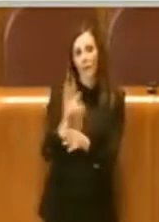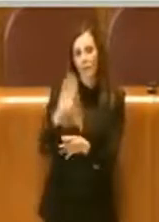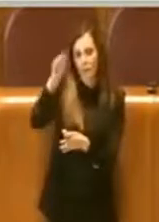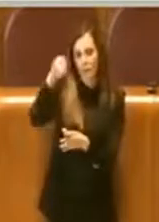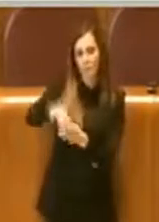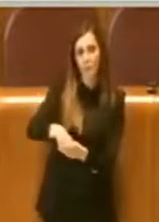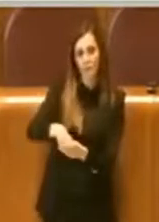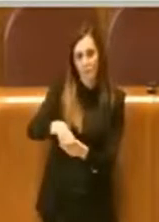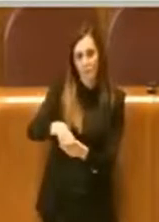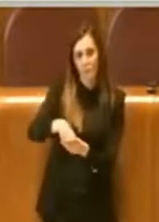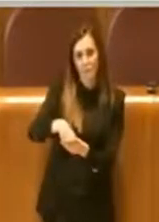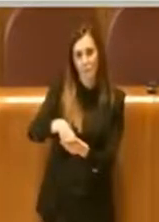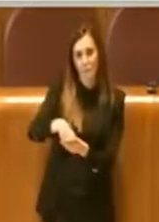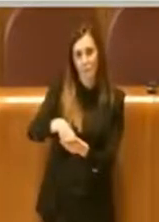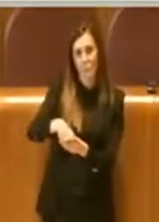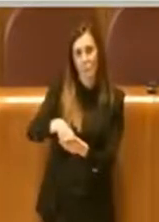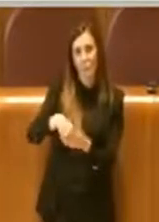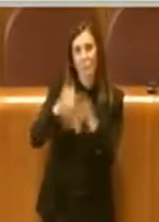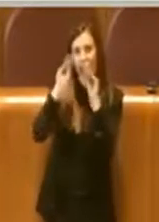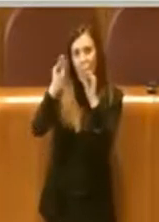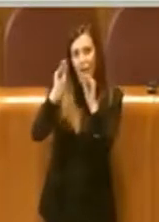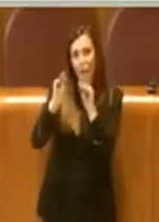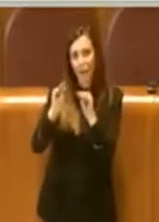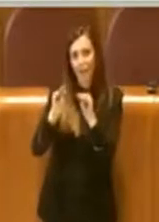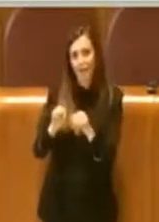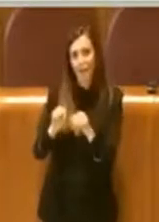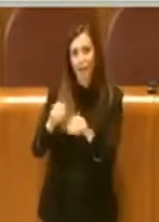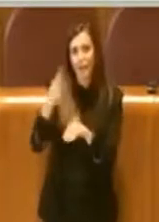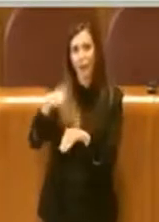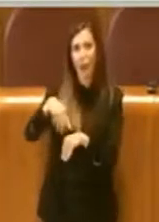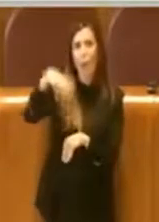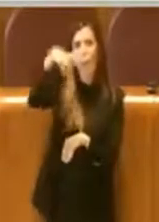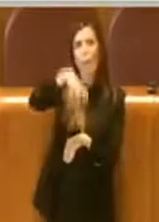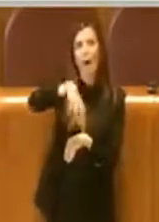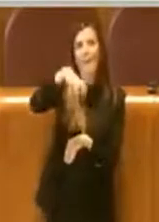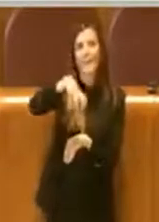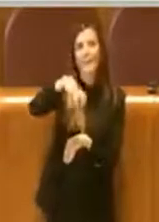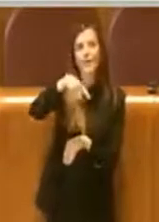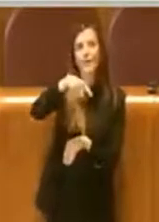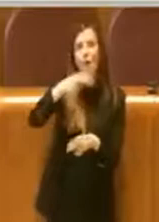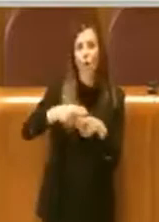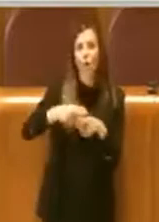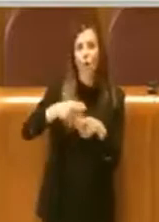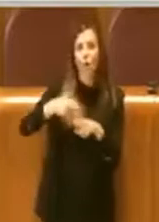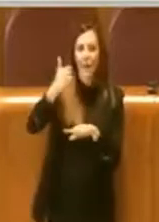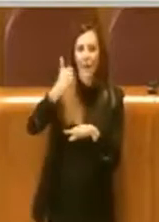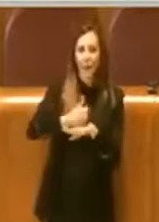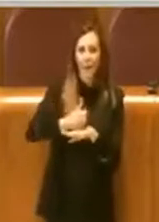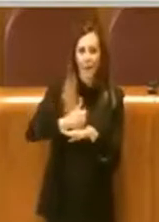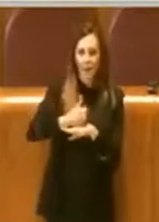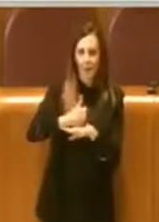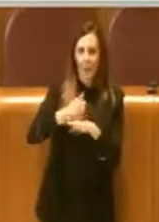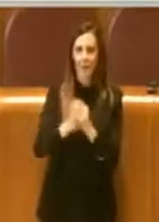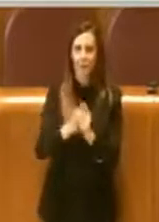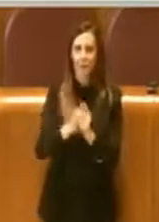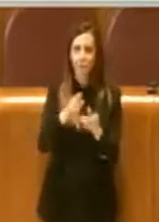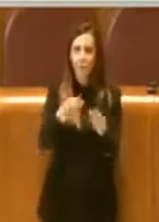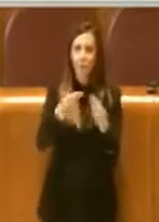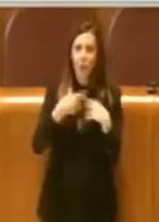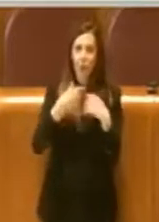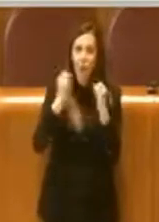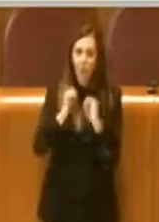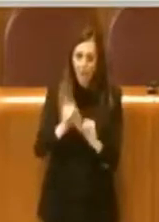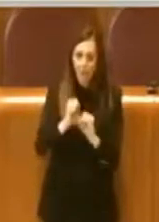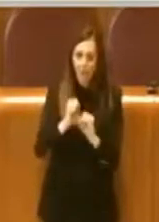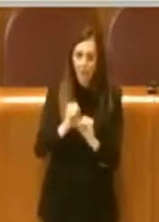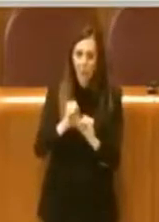all'interno dei magazzini del Quarticciolo di Roma Capitale, cosa che ci permetterà anche di